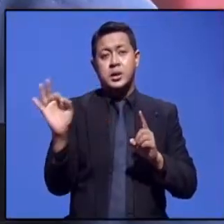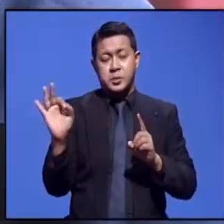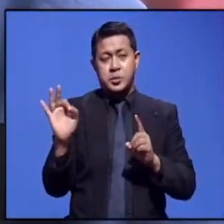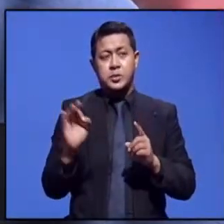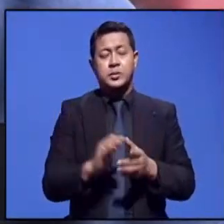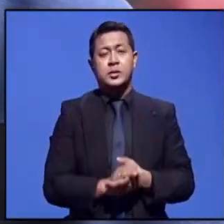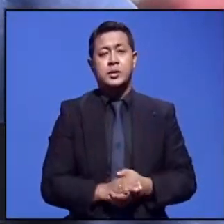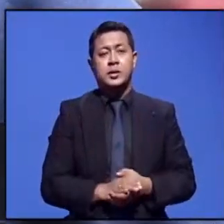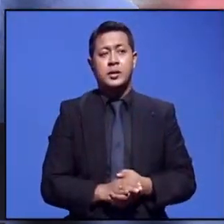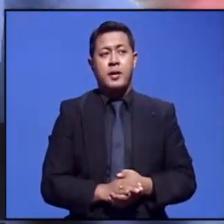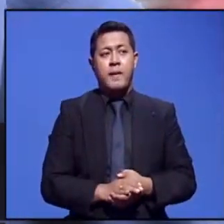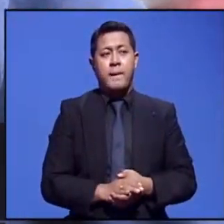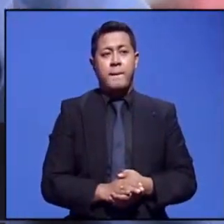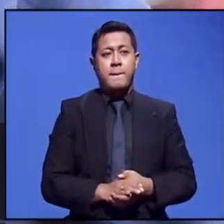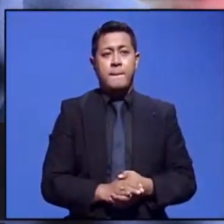saja.